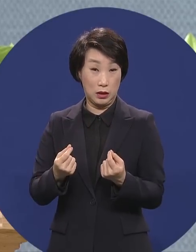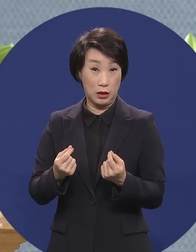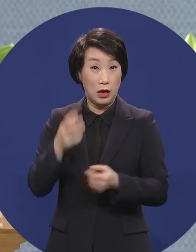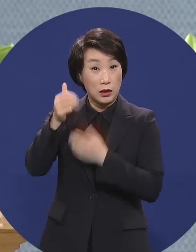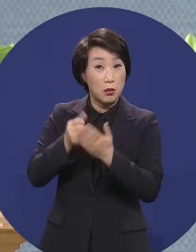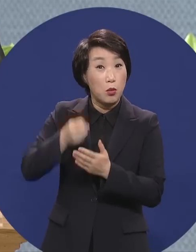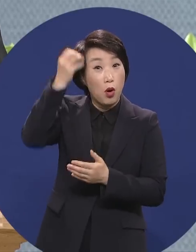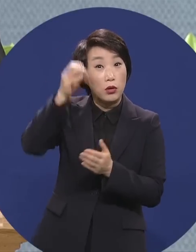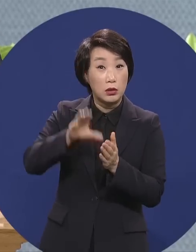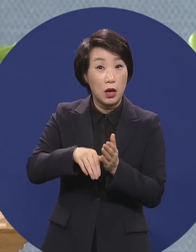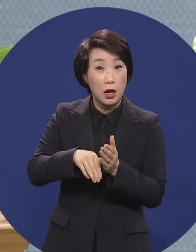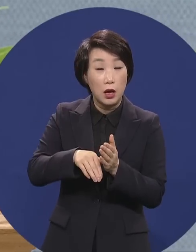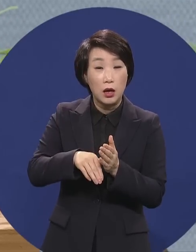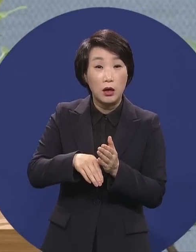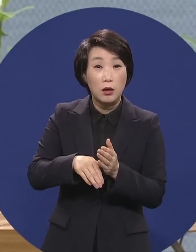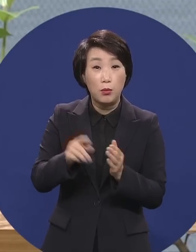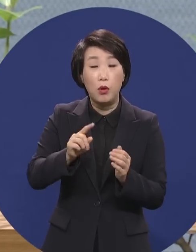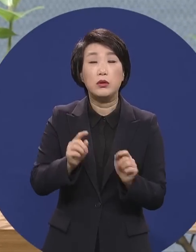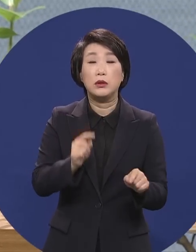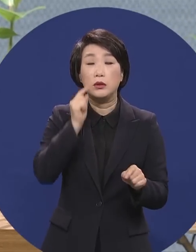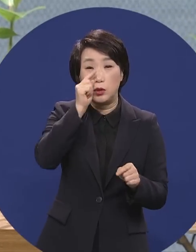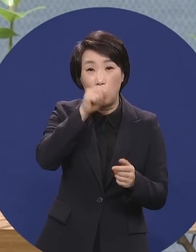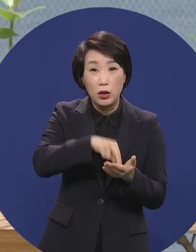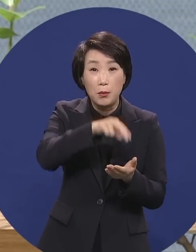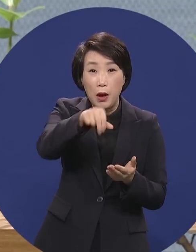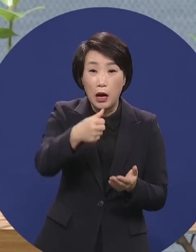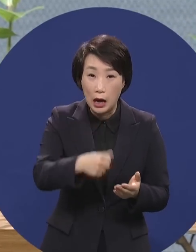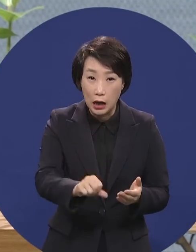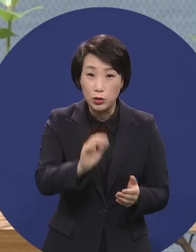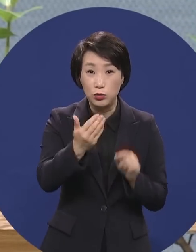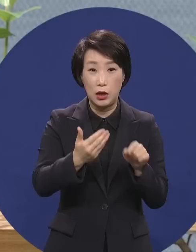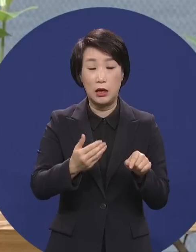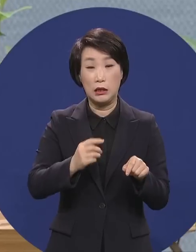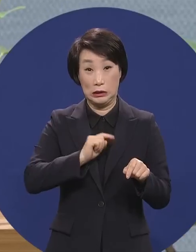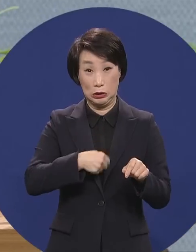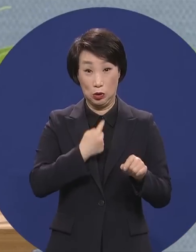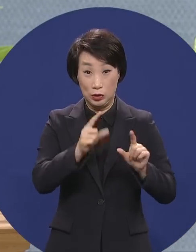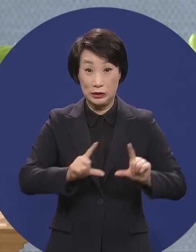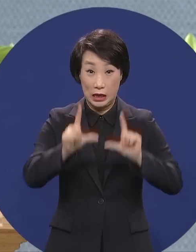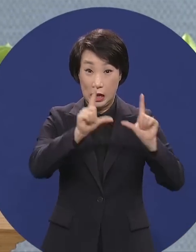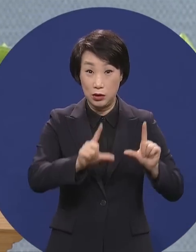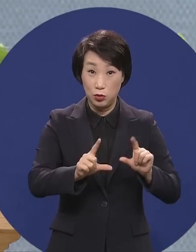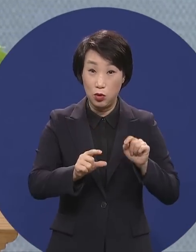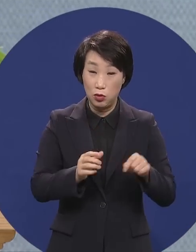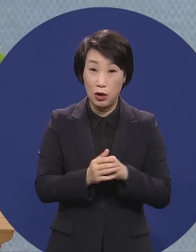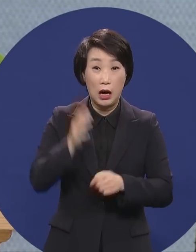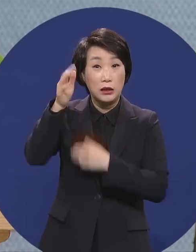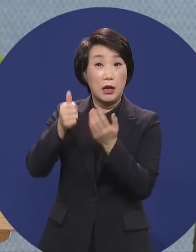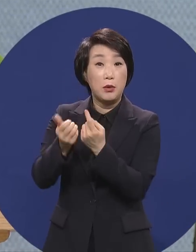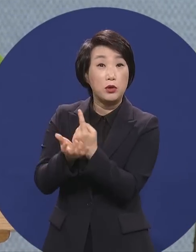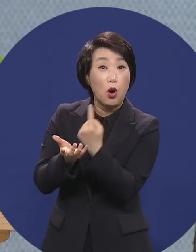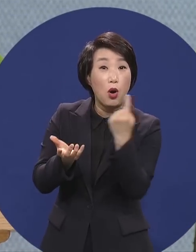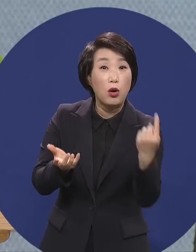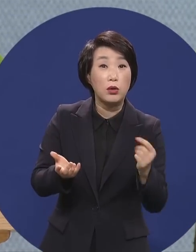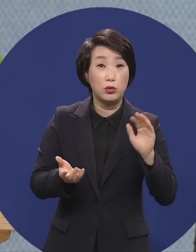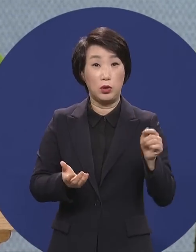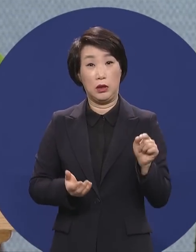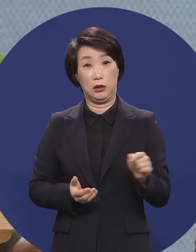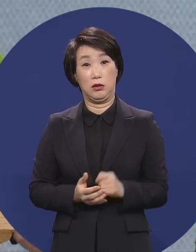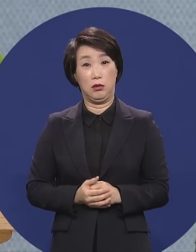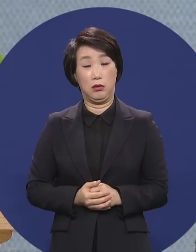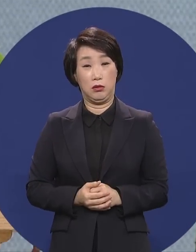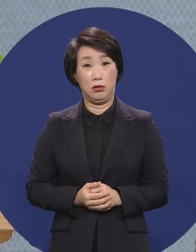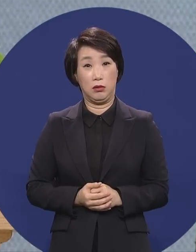때 이때부터 그는 탕자가 되고 자기 스스로 살며 하나님을 떠나게 되는